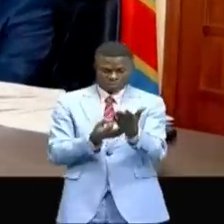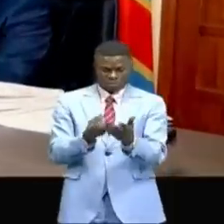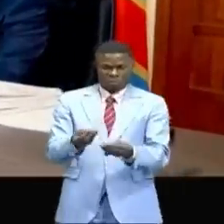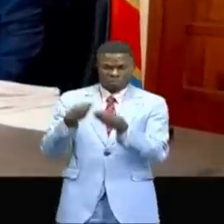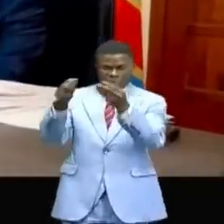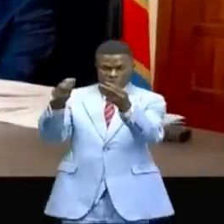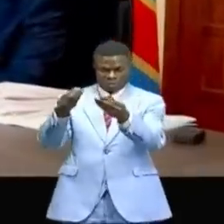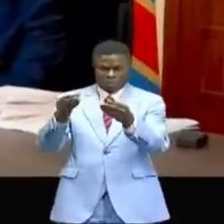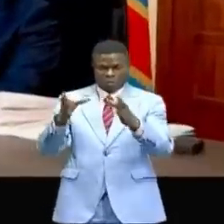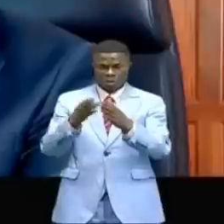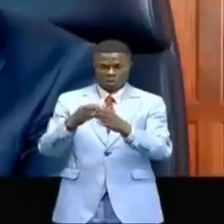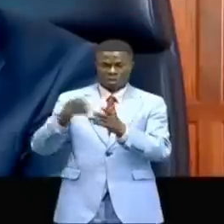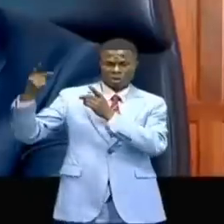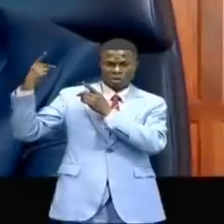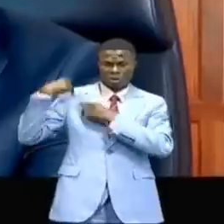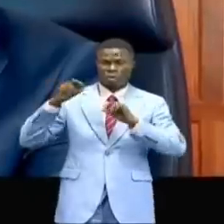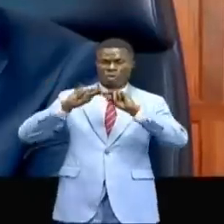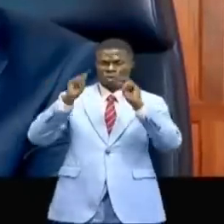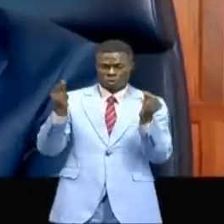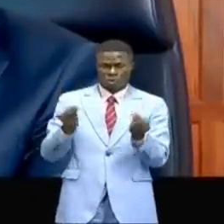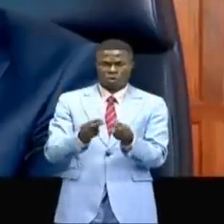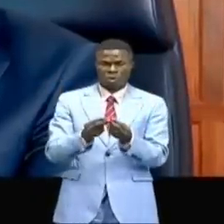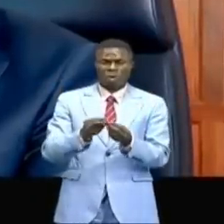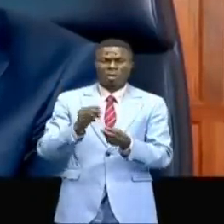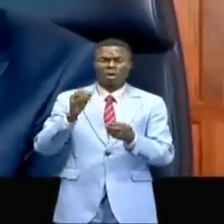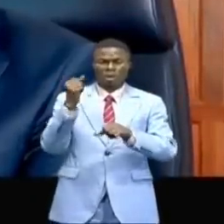peine fin avec les délégués des institutions,